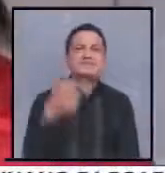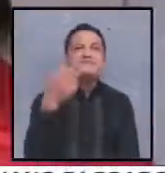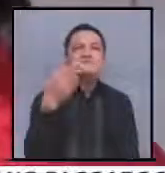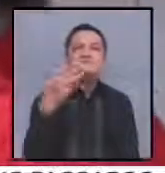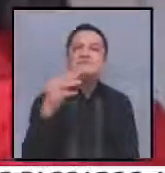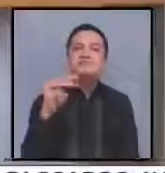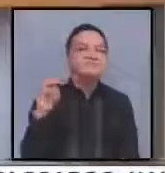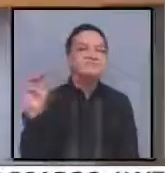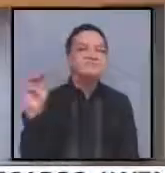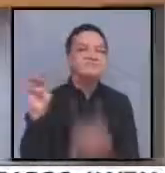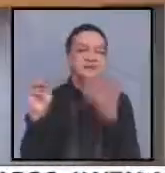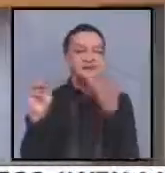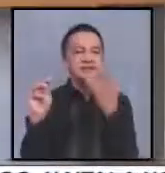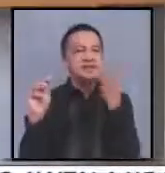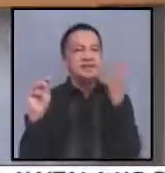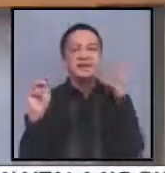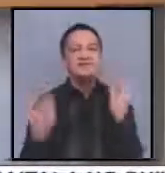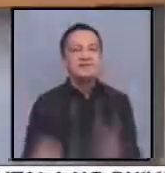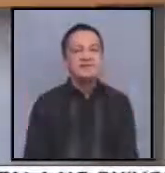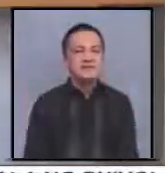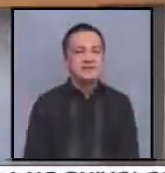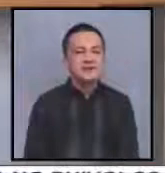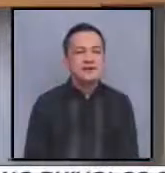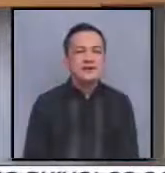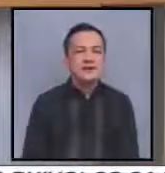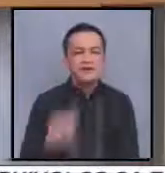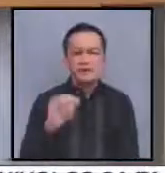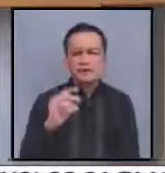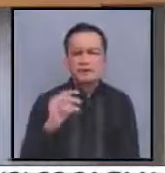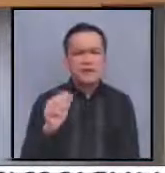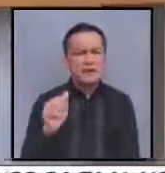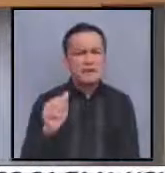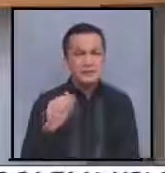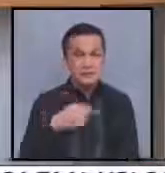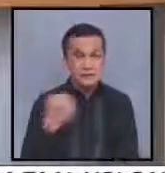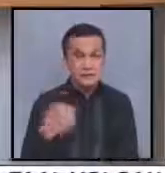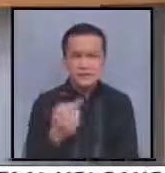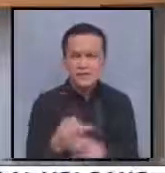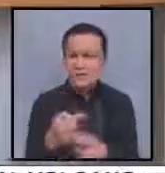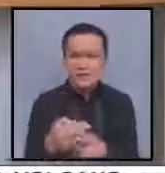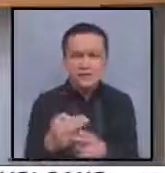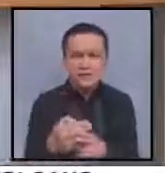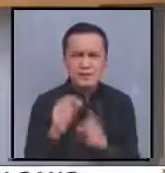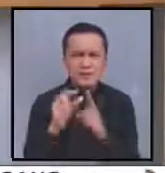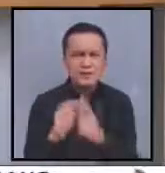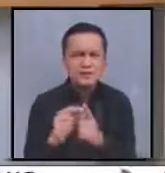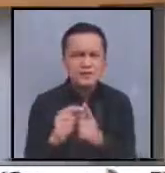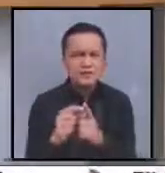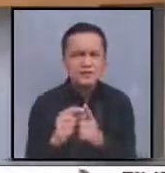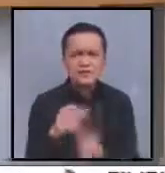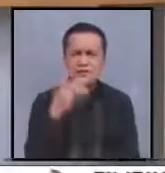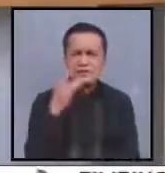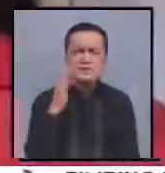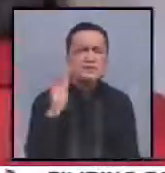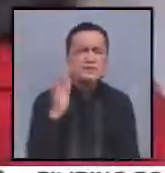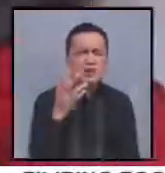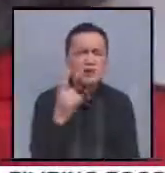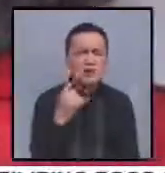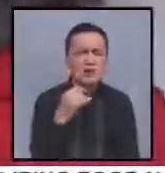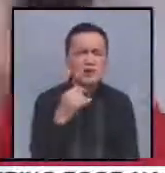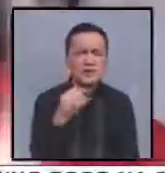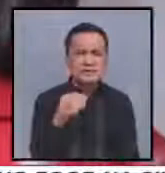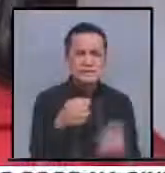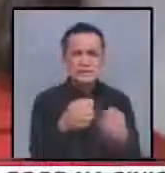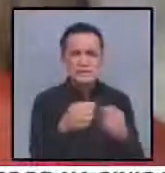Sarap. O in Chinese, it's mei wei da. O, diba? Tama ba yung aking pag-pronounce? Napakasarap talaga nito dahil nag-aago yung asin,